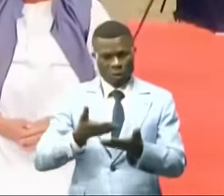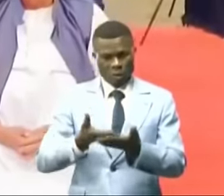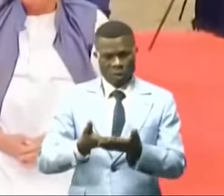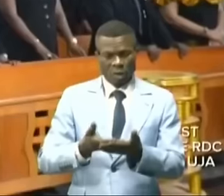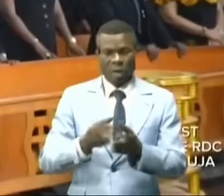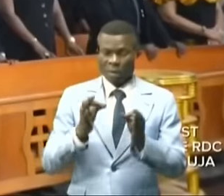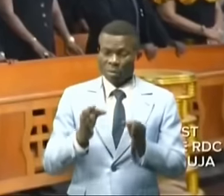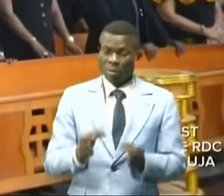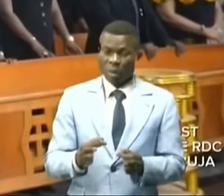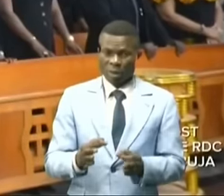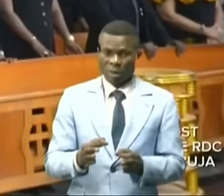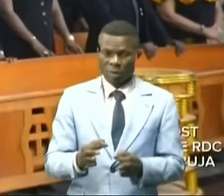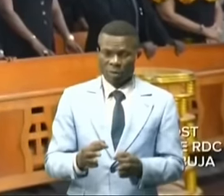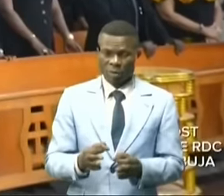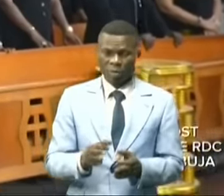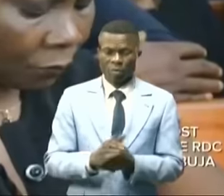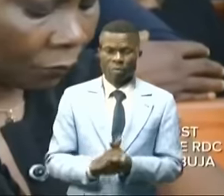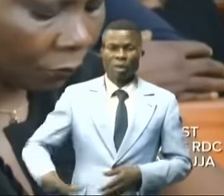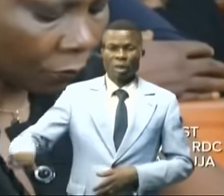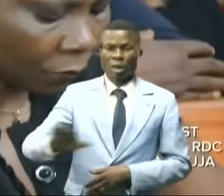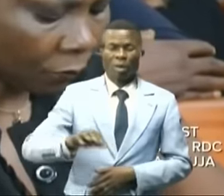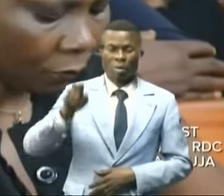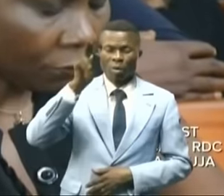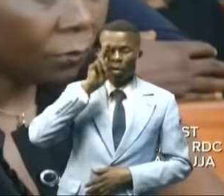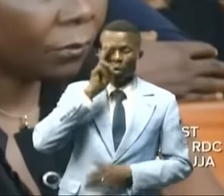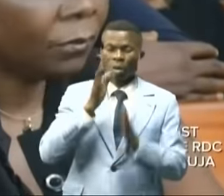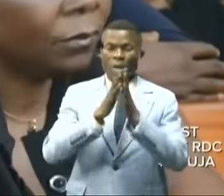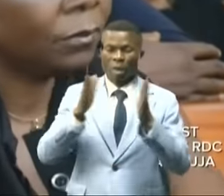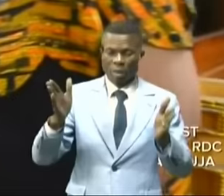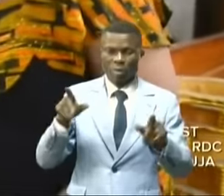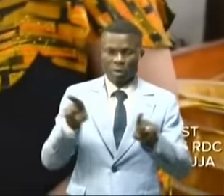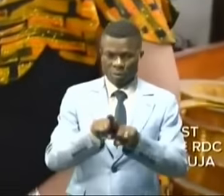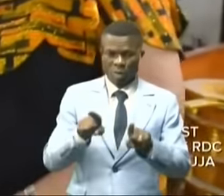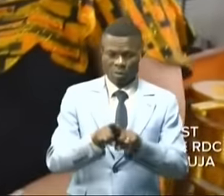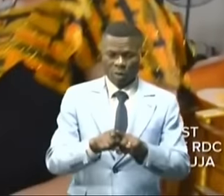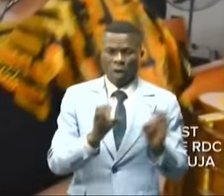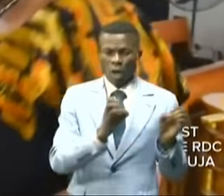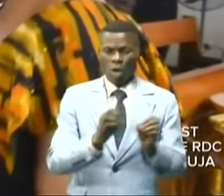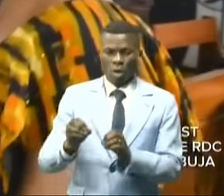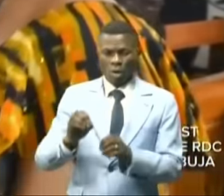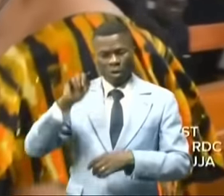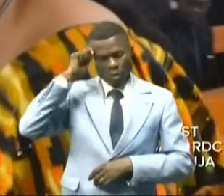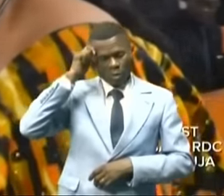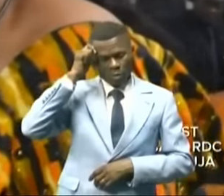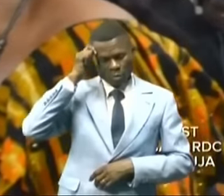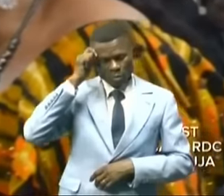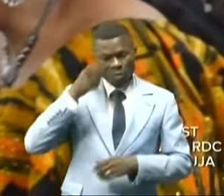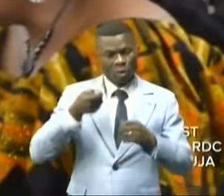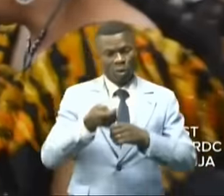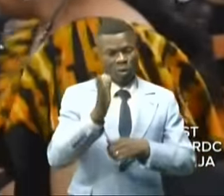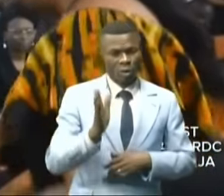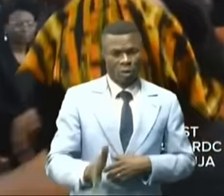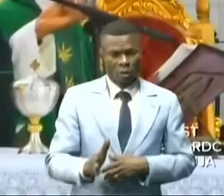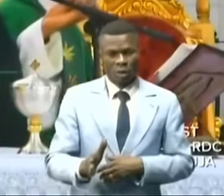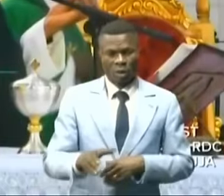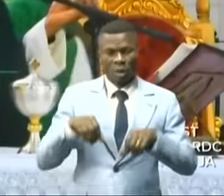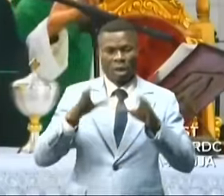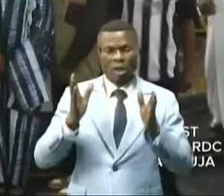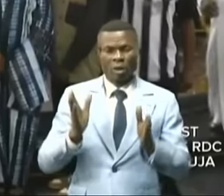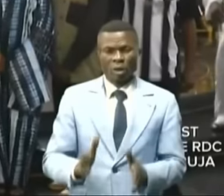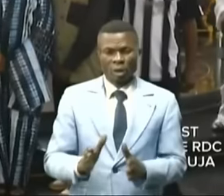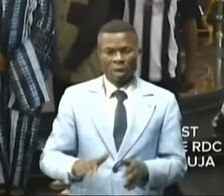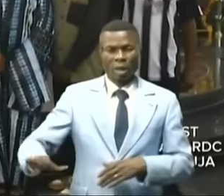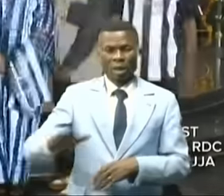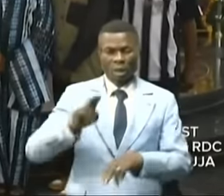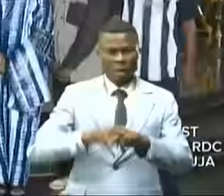eux. À Abuja, au Nigeria, une messe d'action de grâce a été dite pour commémorer les génocides et les Congolais du